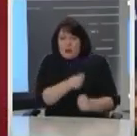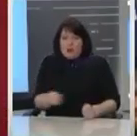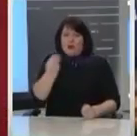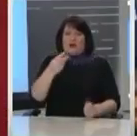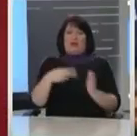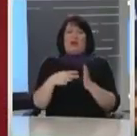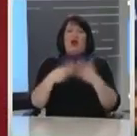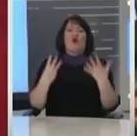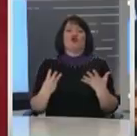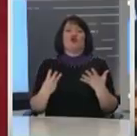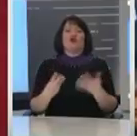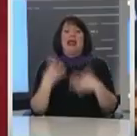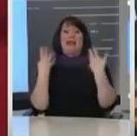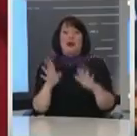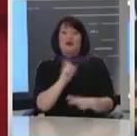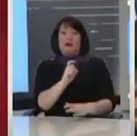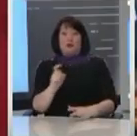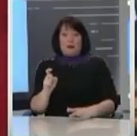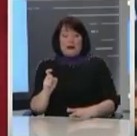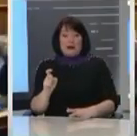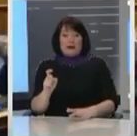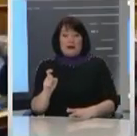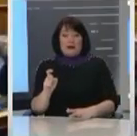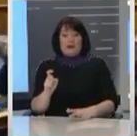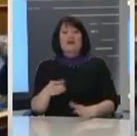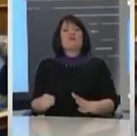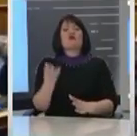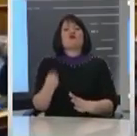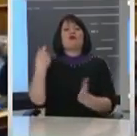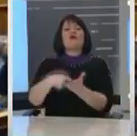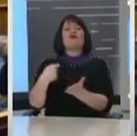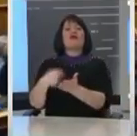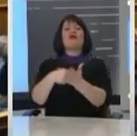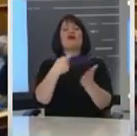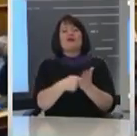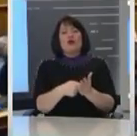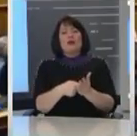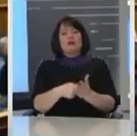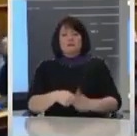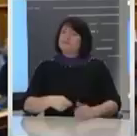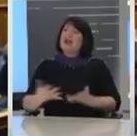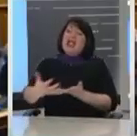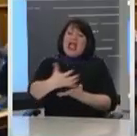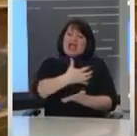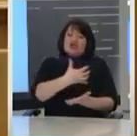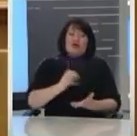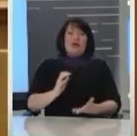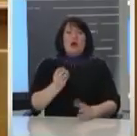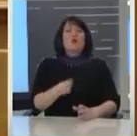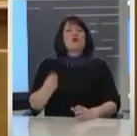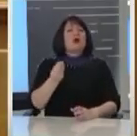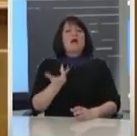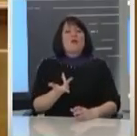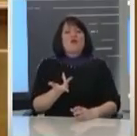2018. Από αυτά 900 εκατομμύρια αποτελούν νέοι φόροι. Το μεγαλύτερο μάλιστα μέρος των εσόδων προέρχεται